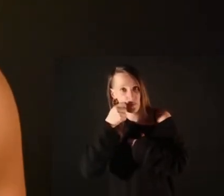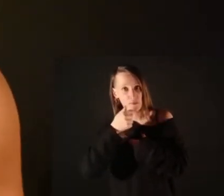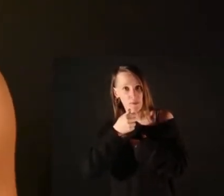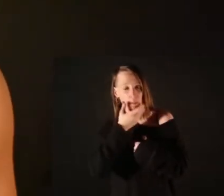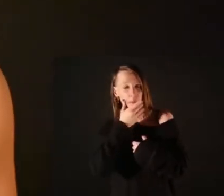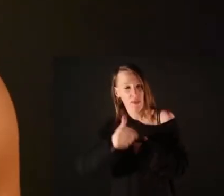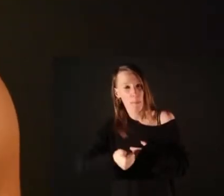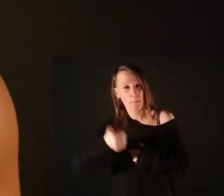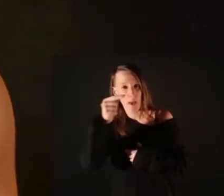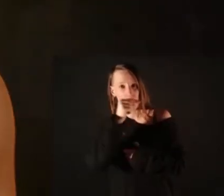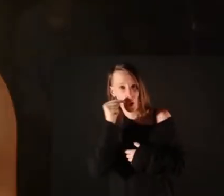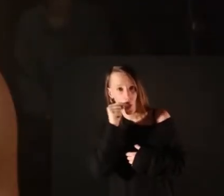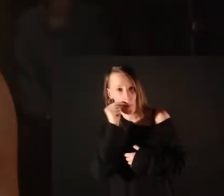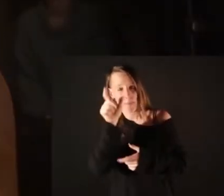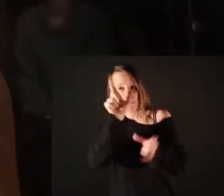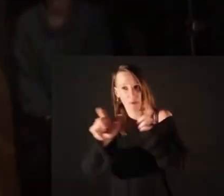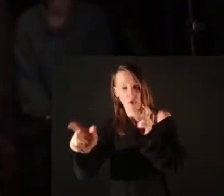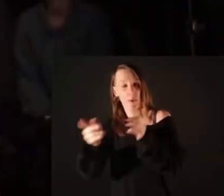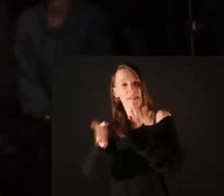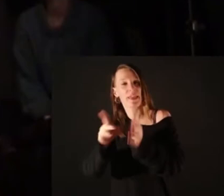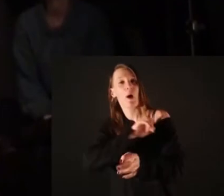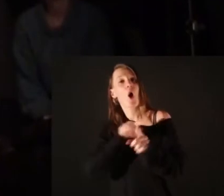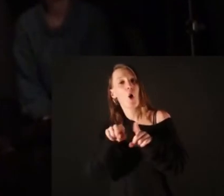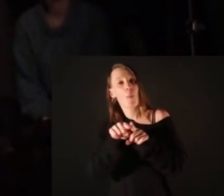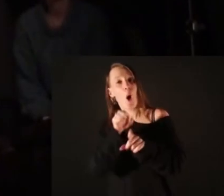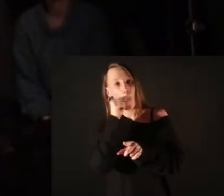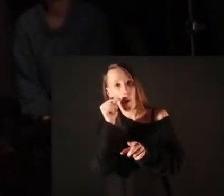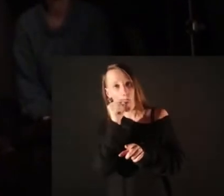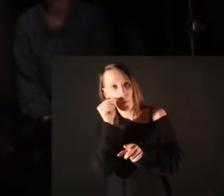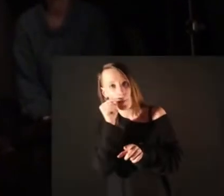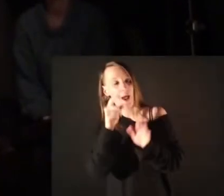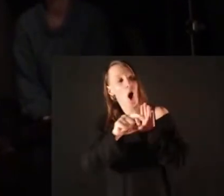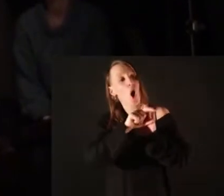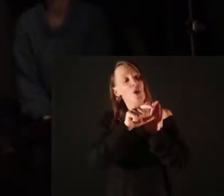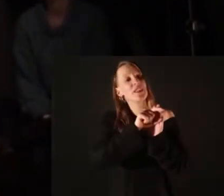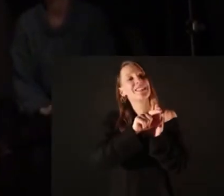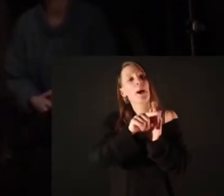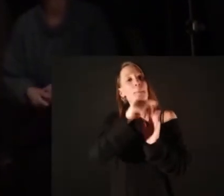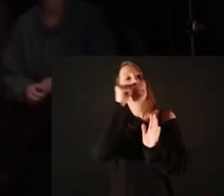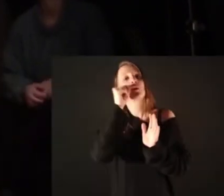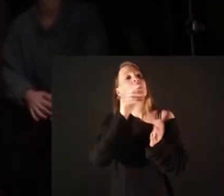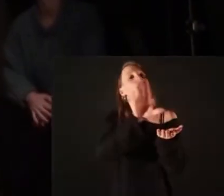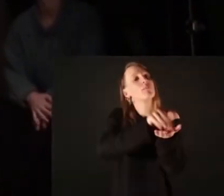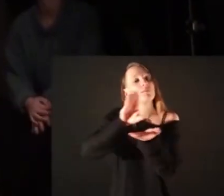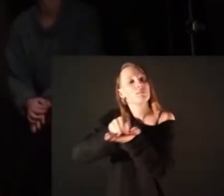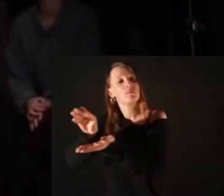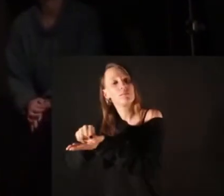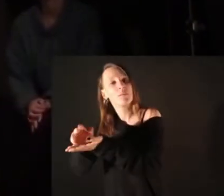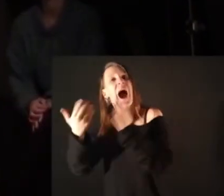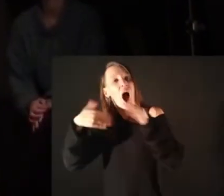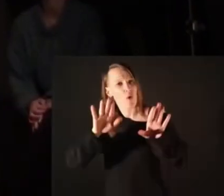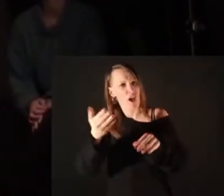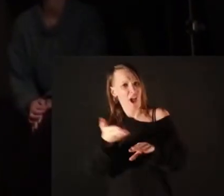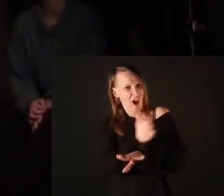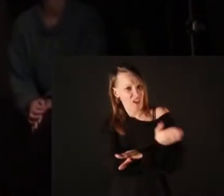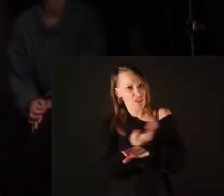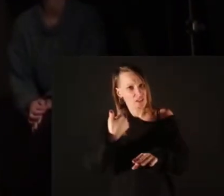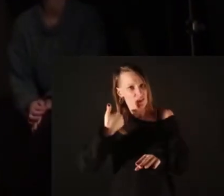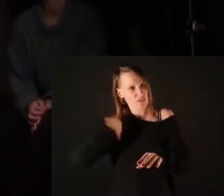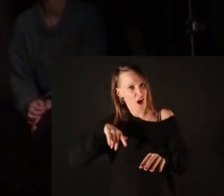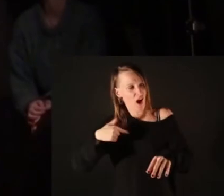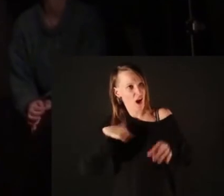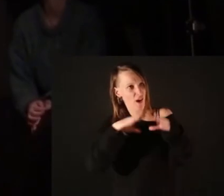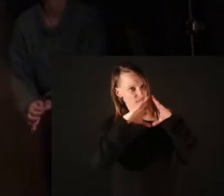aparença masculina, a ser llegit més com a noi, a ser tractat com a tal, a agafar els codis de la masculinitat, per molt que jo ja era feminista i per molt